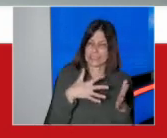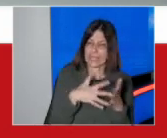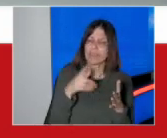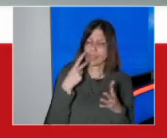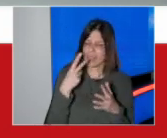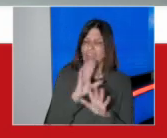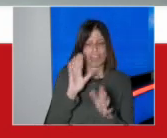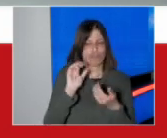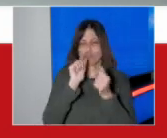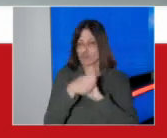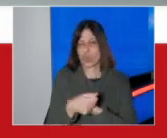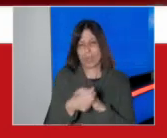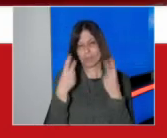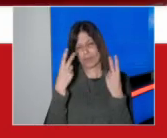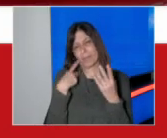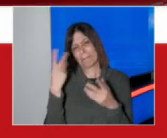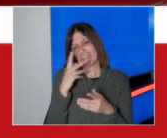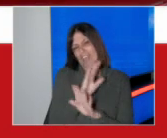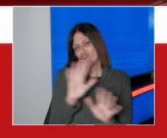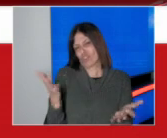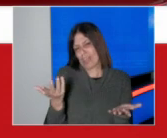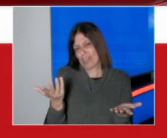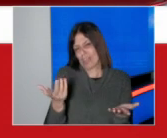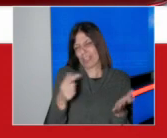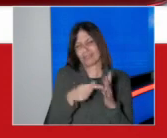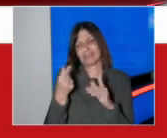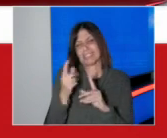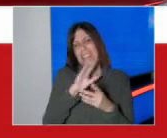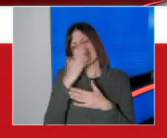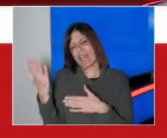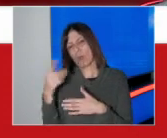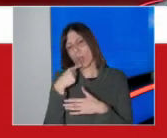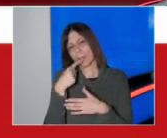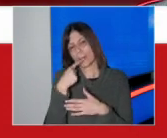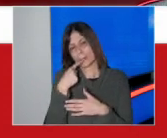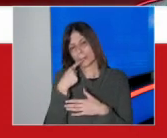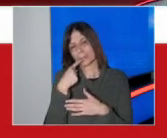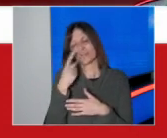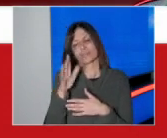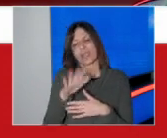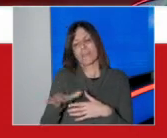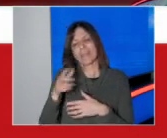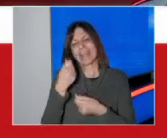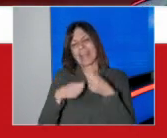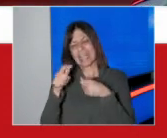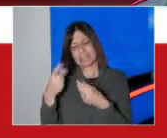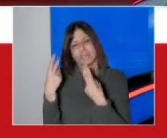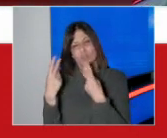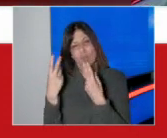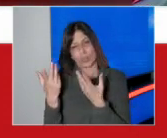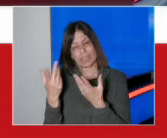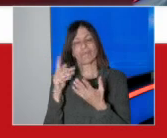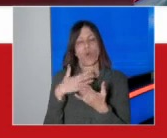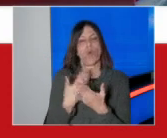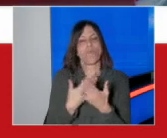תראה שאין שינויים מהותיים. בוודאי שאין, השאלה אם בכלל היא, כי מצד אחד אנחנו אומרים כל הזמן שהפן הכלכלי הוא הפן המשמעותי,